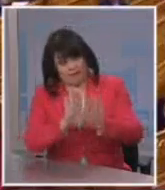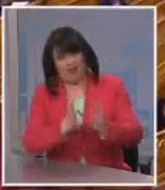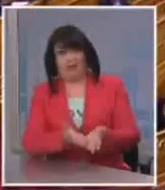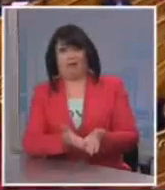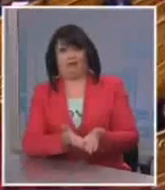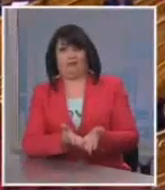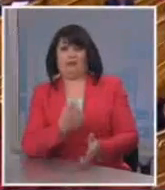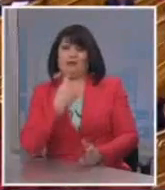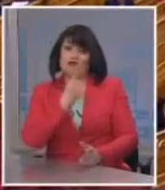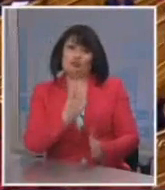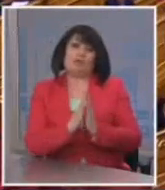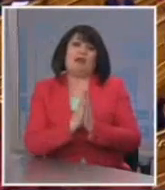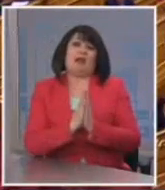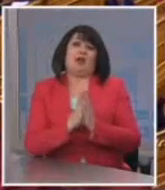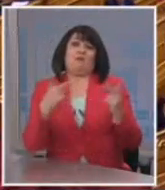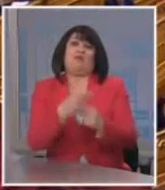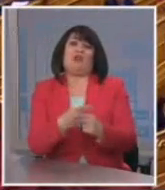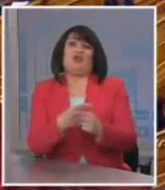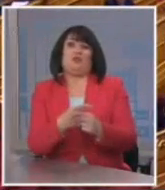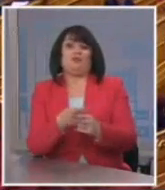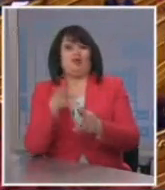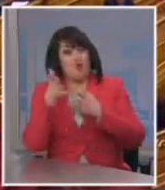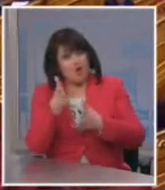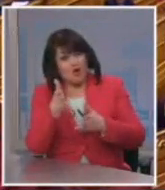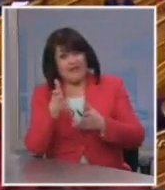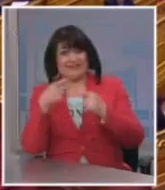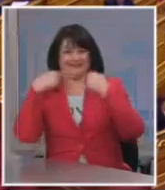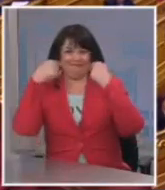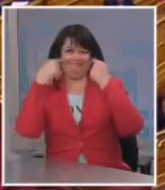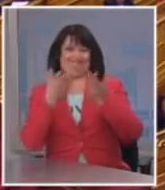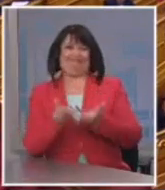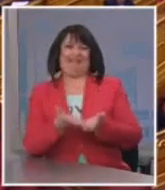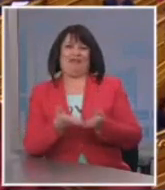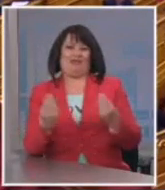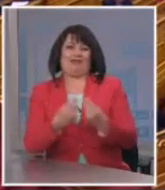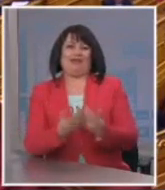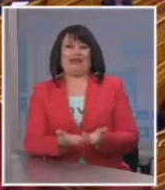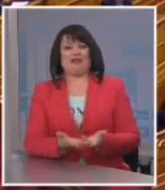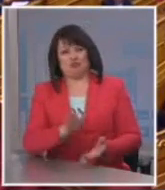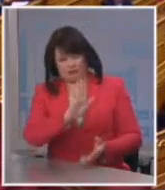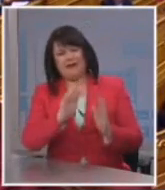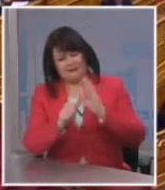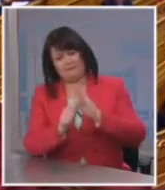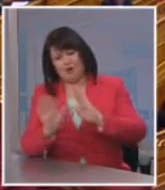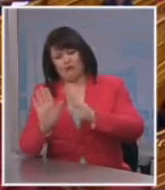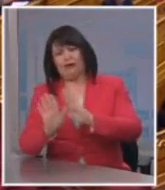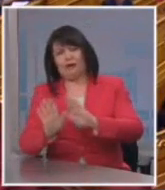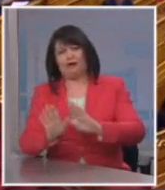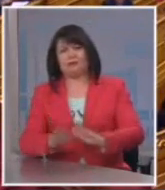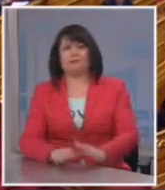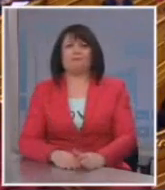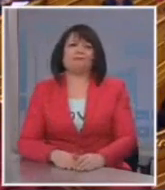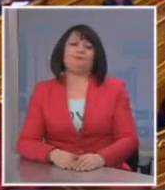να σας πω κάτι. Σας παρακαλώ, αυτές οι ηρωνίες... Αυτές οι ηρωνίες μέσα στην... Κύριε Πρόεδρε, σας παρακαλώ. Εγώ